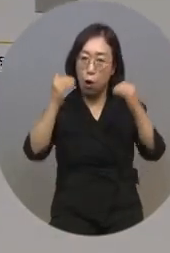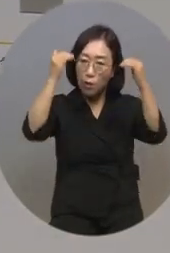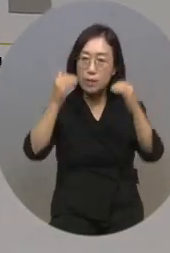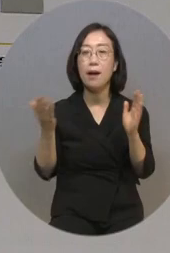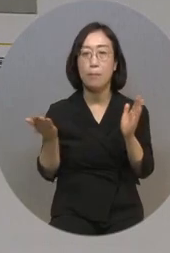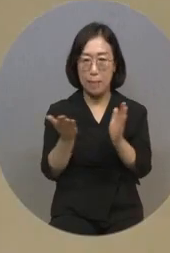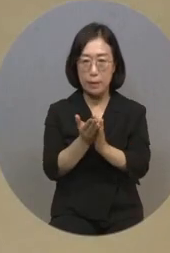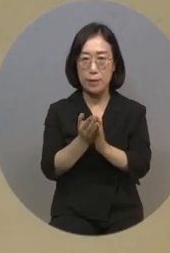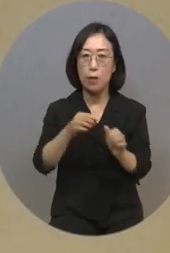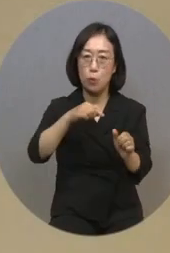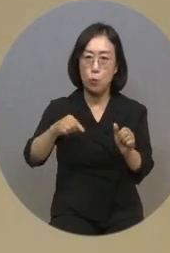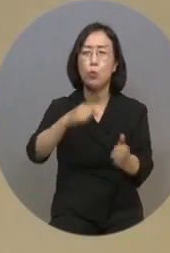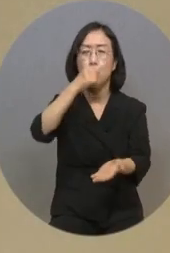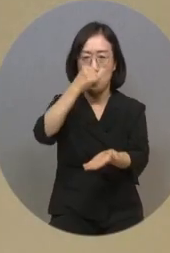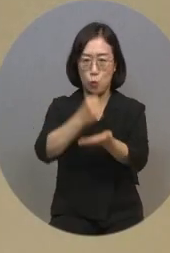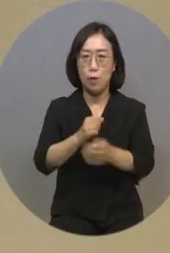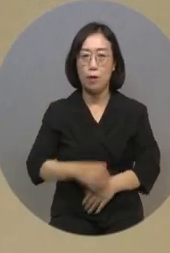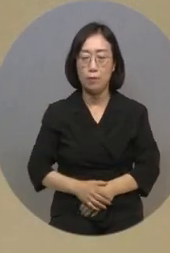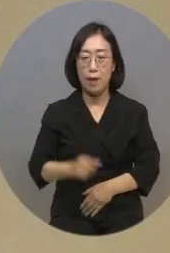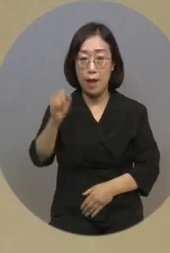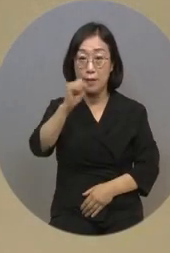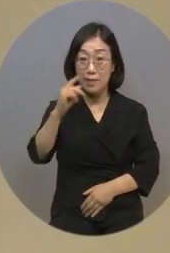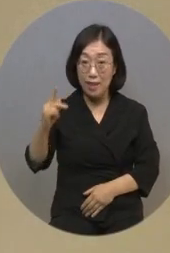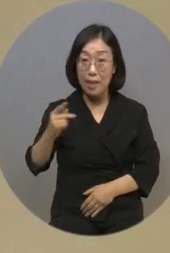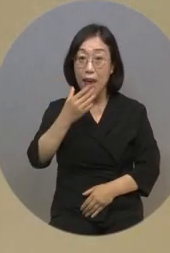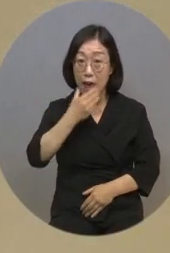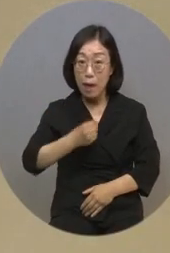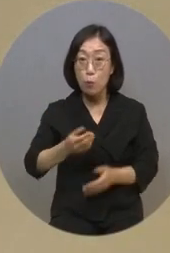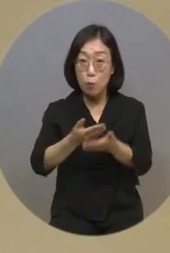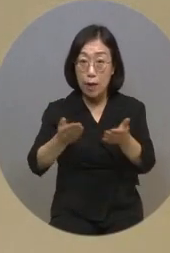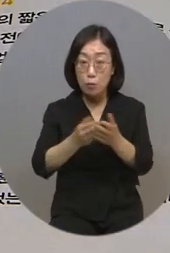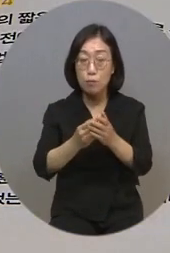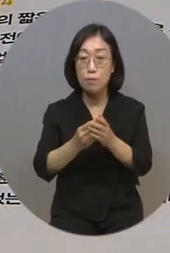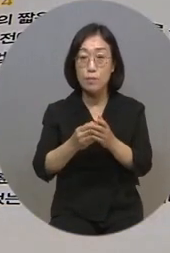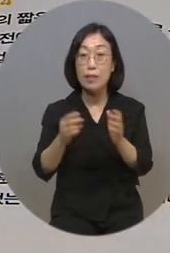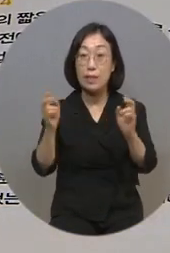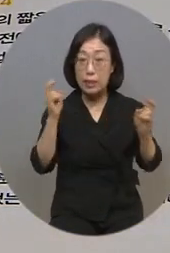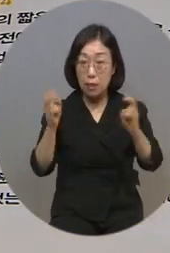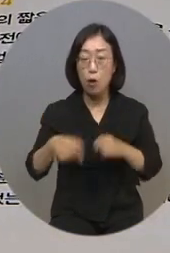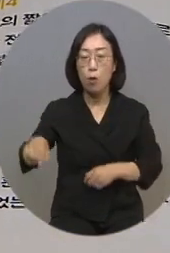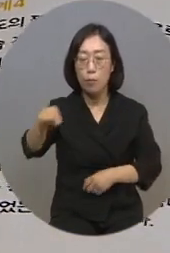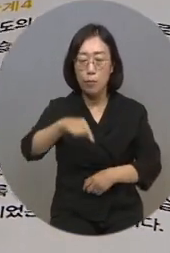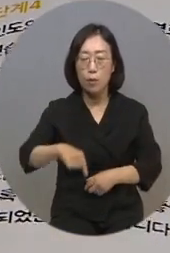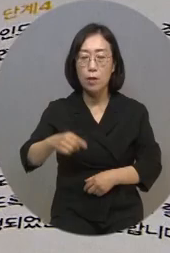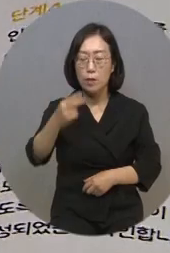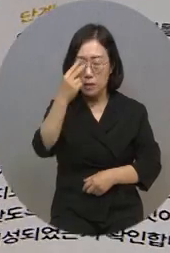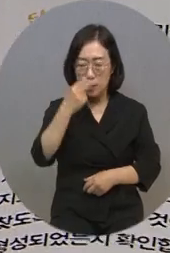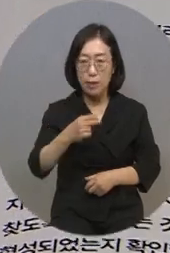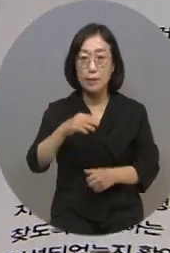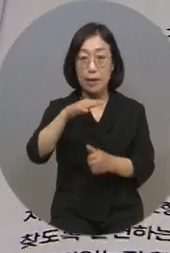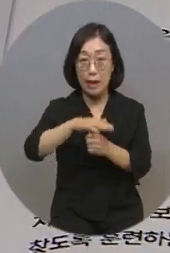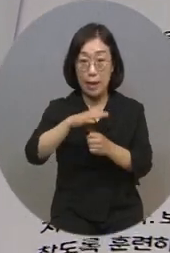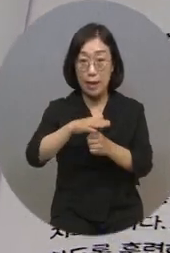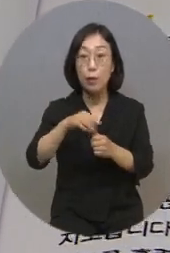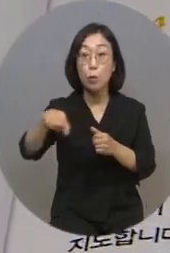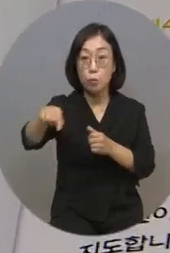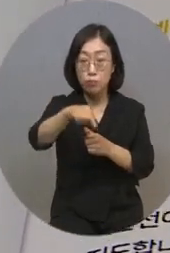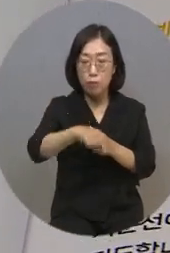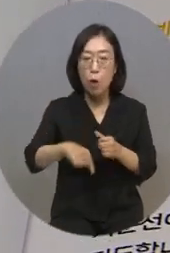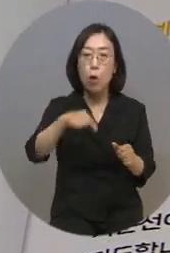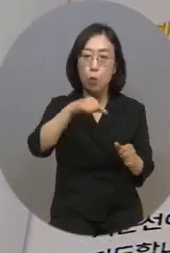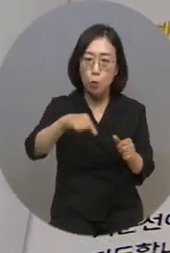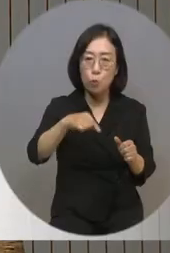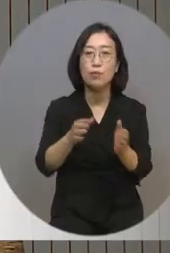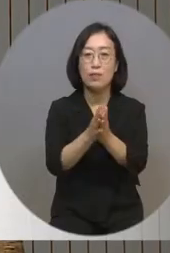효과적입니다. 이에 SK행복나눔재단 세상파이팀은 시각장애 아동 보행교육 프로젝트를